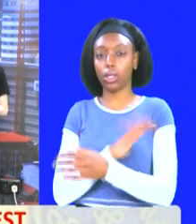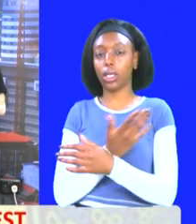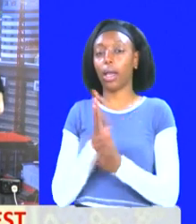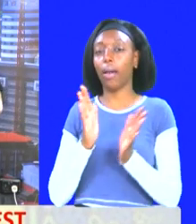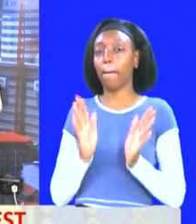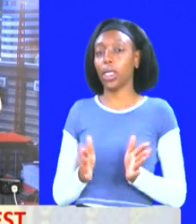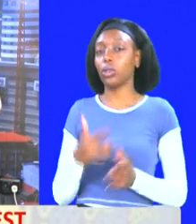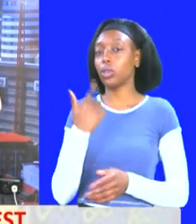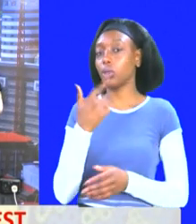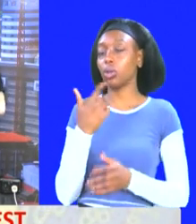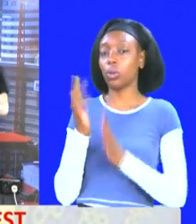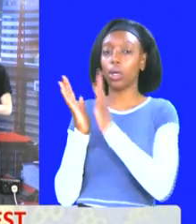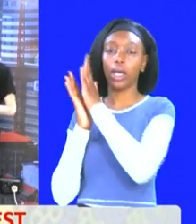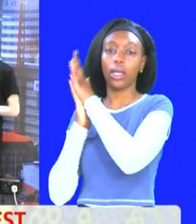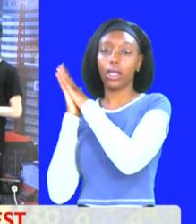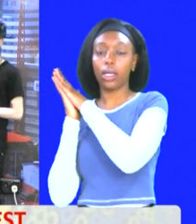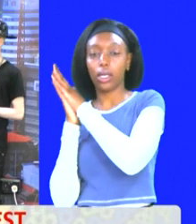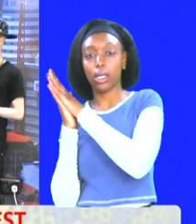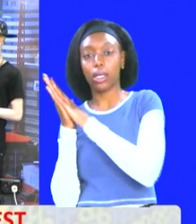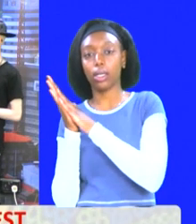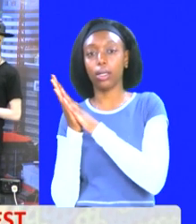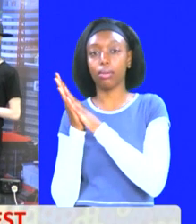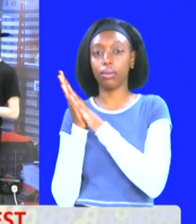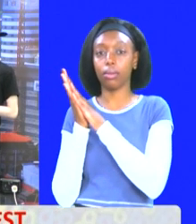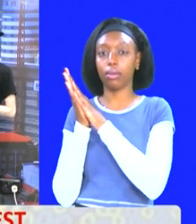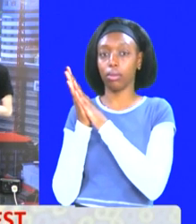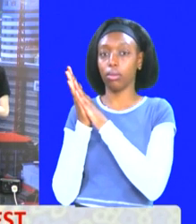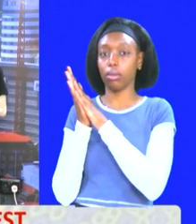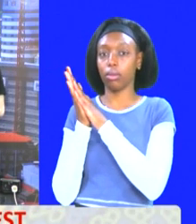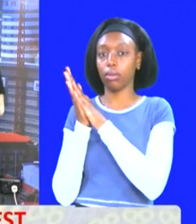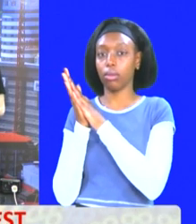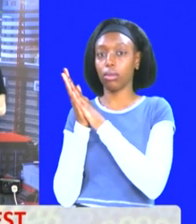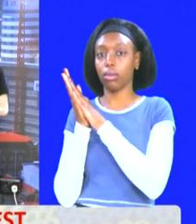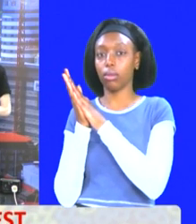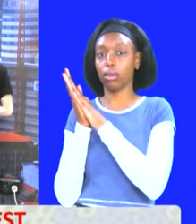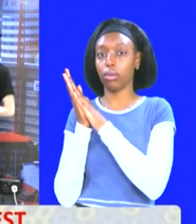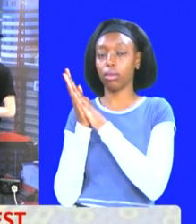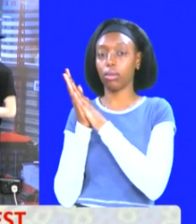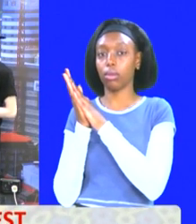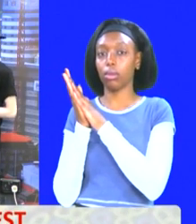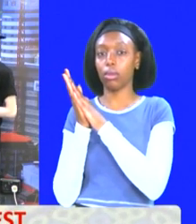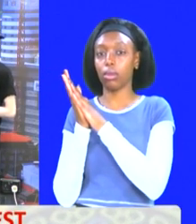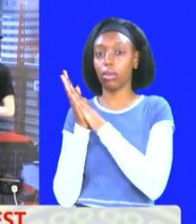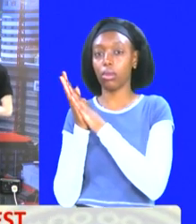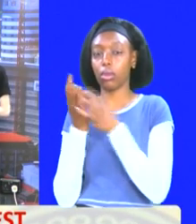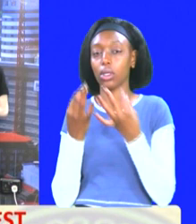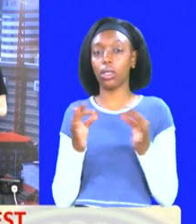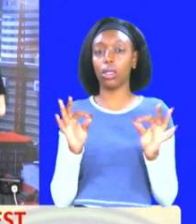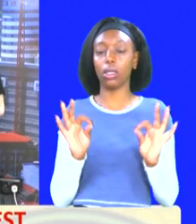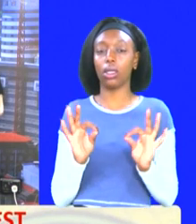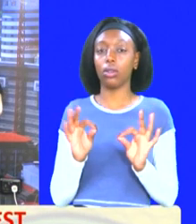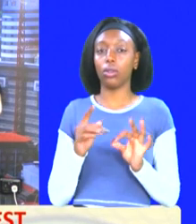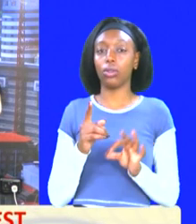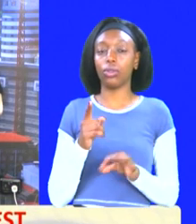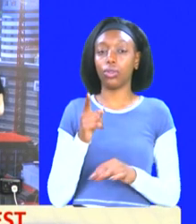Reggae Kenya najua kadhaa, Yes, najua kadhaa. Na ukiangalia hiyo wave ya wenye wanajaribu kujipush kwa